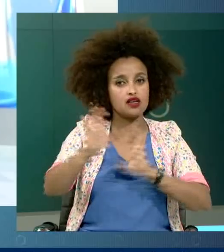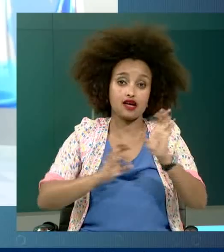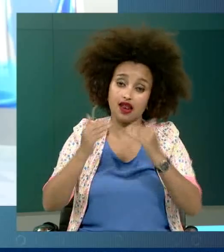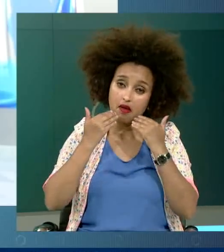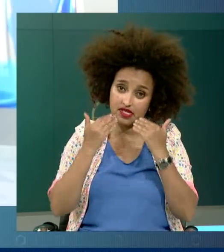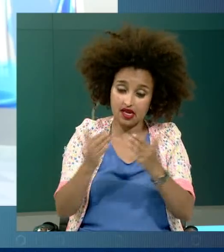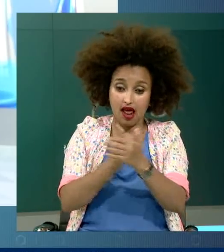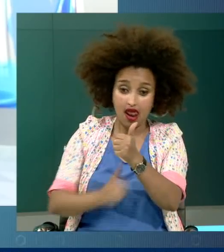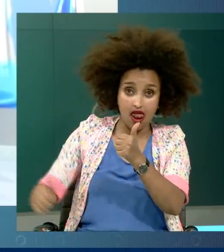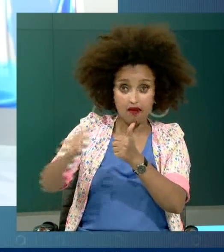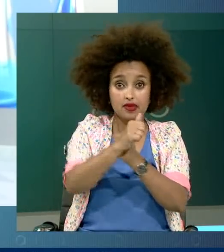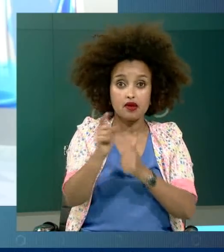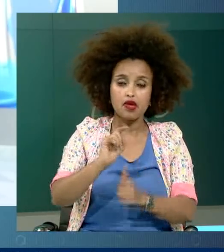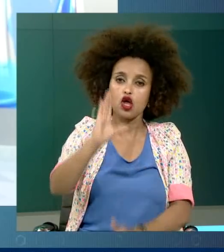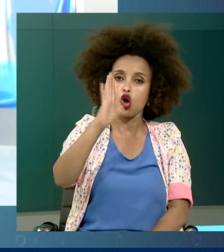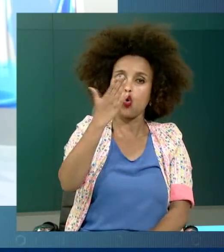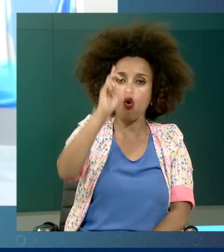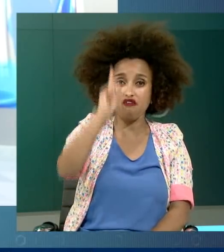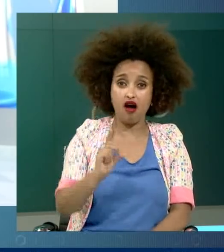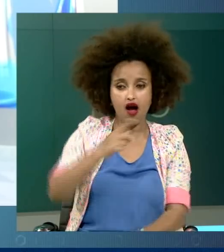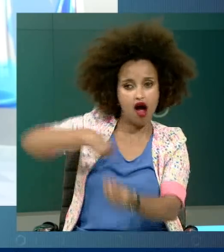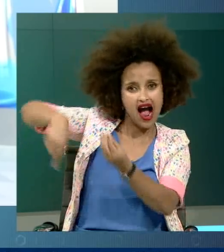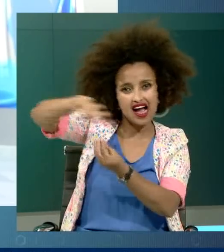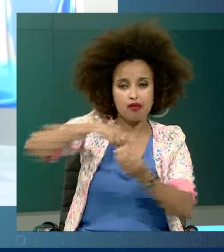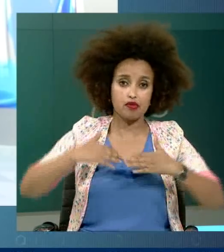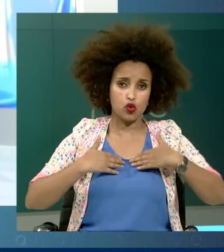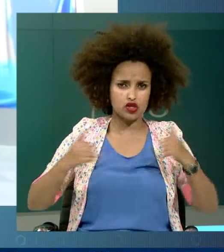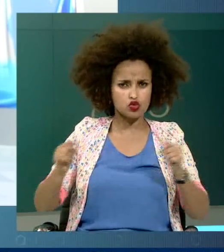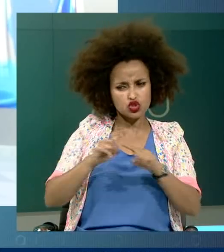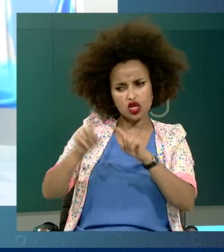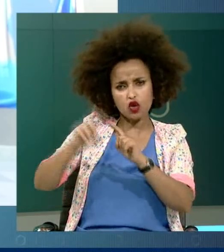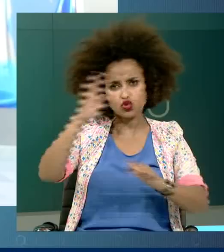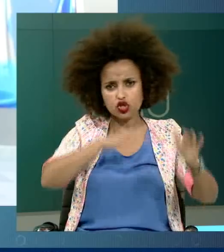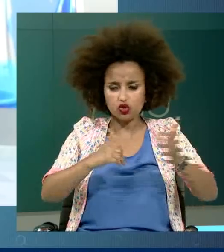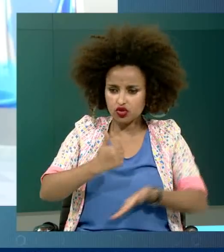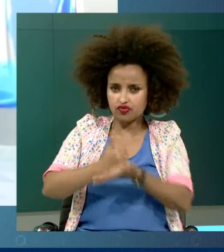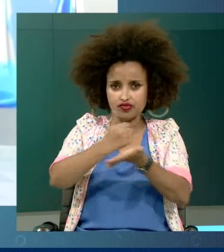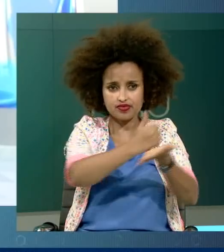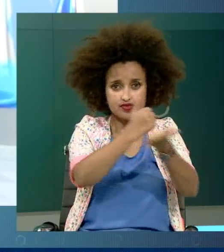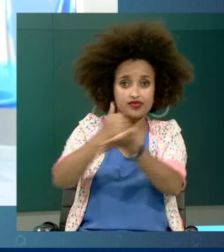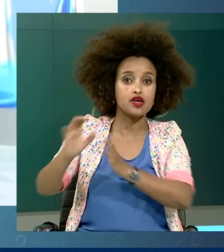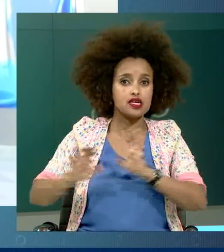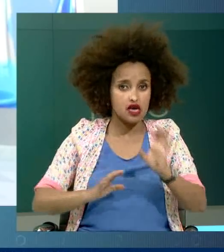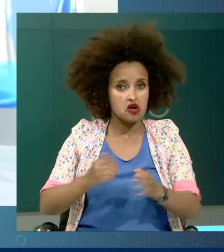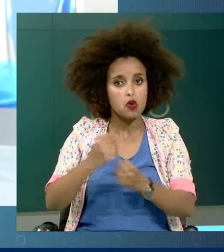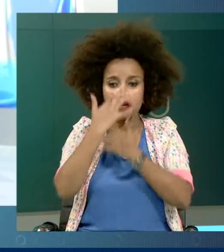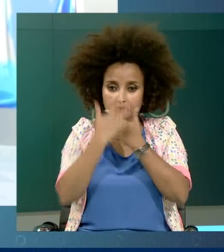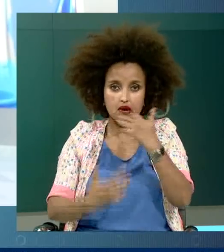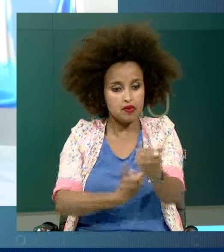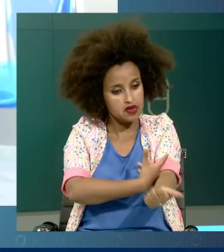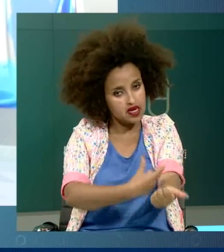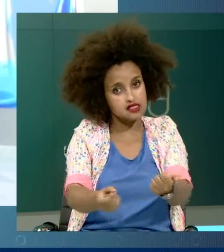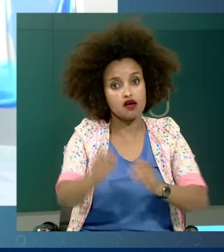ቀደም ብለን እንግዲህ የጎፋ ወጣቶች ናቸው የተለያዩ ችግረኞችን እርዳታ ሲያደርጉ ወይም ደግሞ የደም ልገሳ ሲያደርጉ